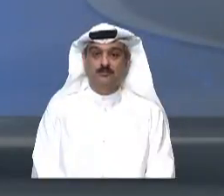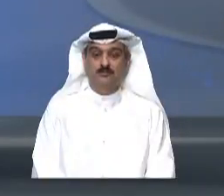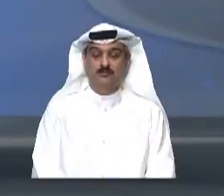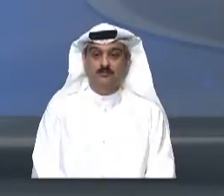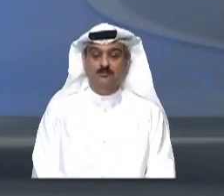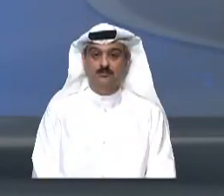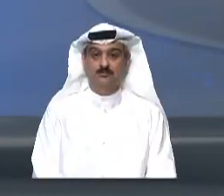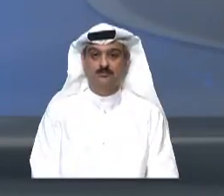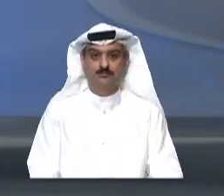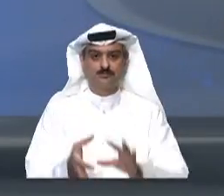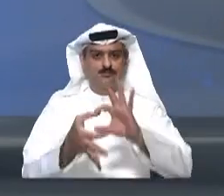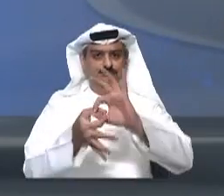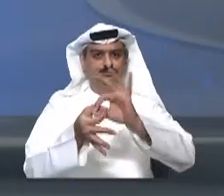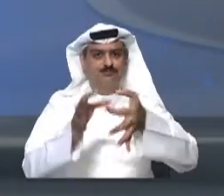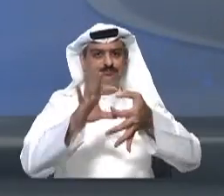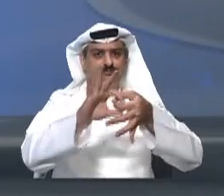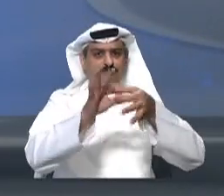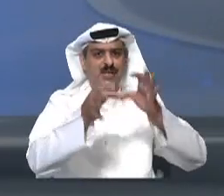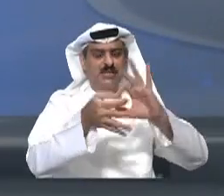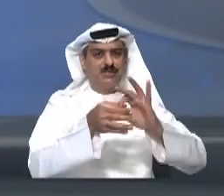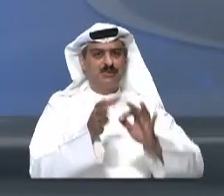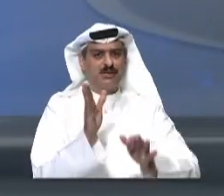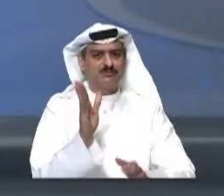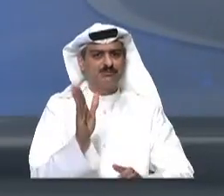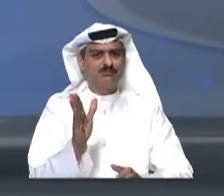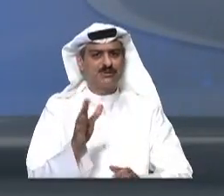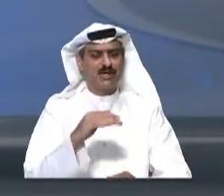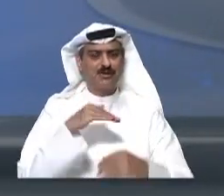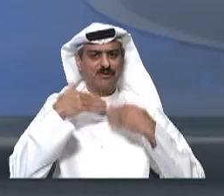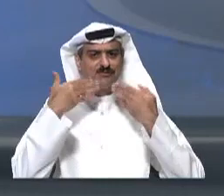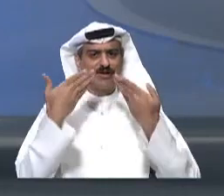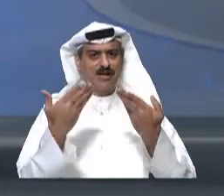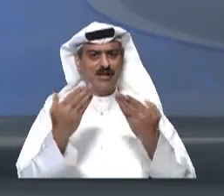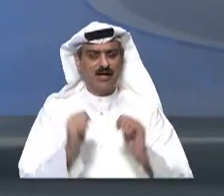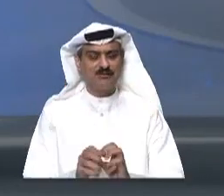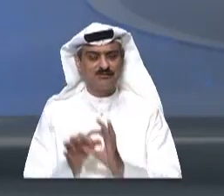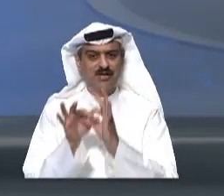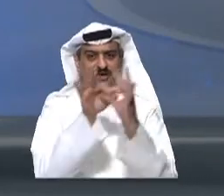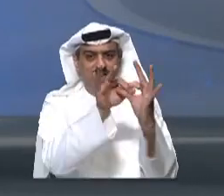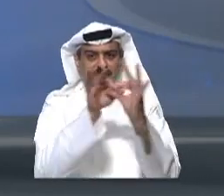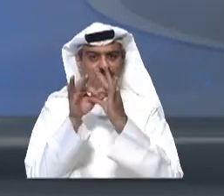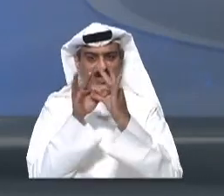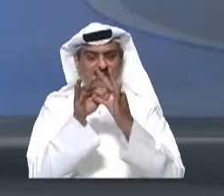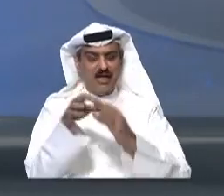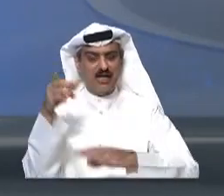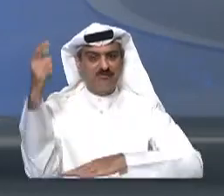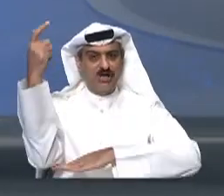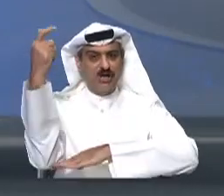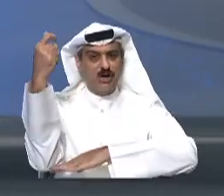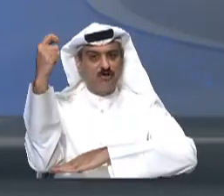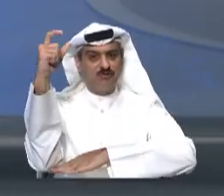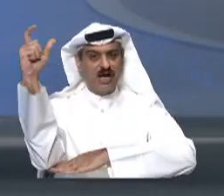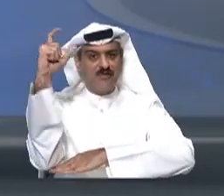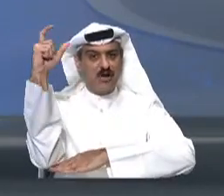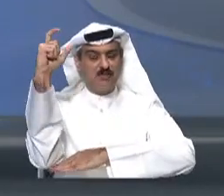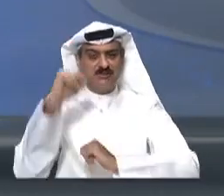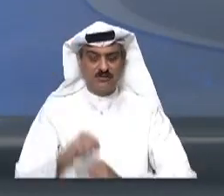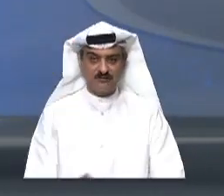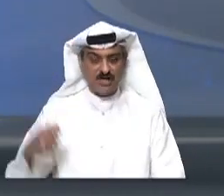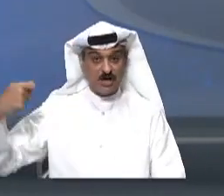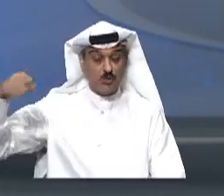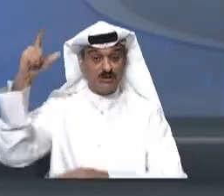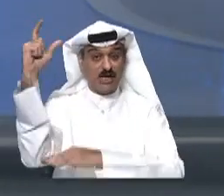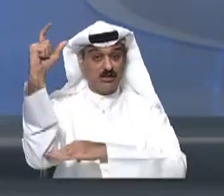أطلقت جمعية منهاج الصالحين الخيرية بالتعاون مع الأمانة العامة للأوقاف حملتها الإنسانية تحت شعار